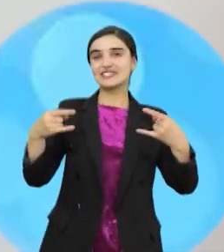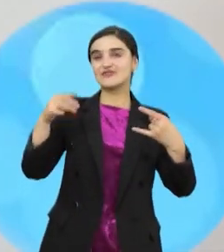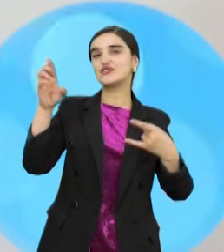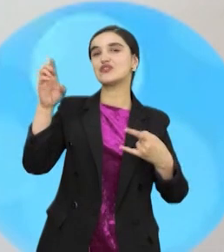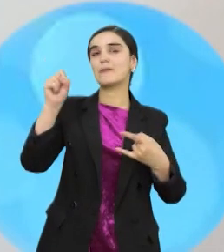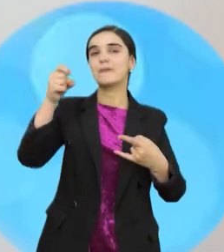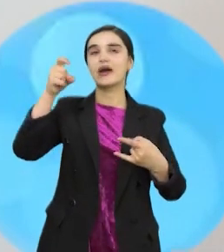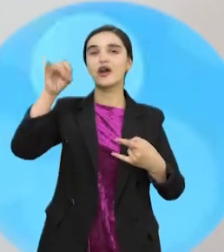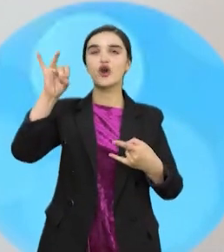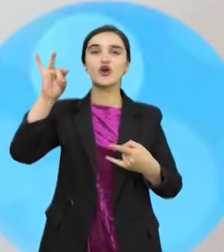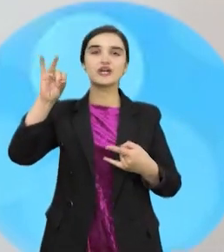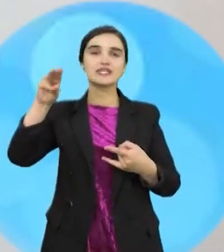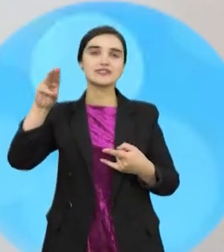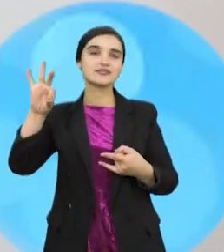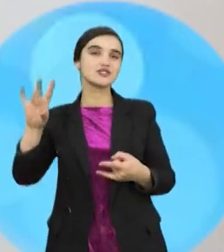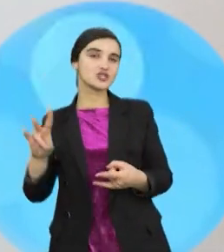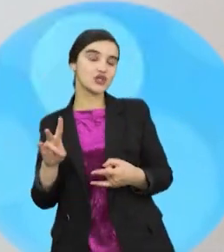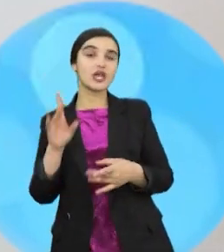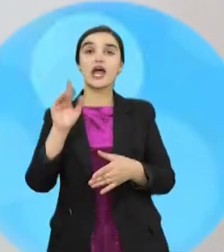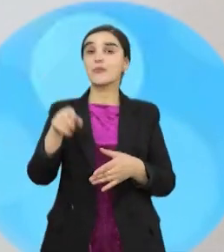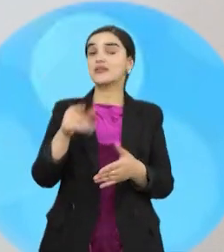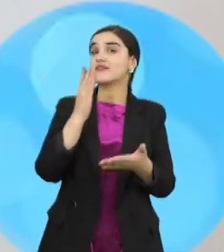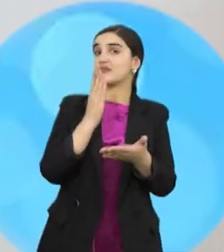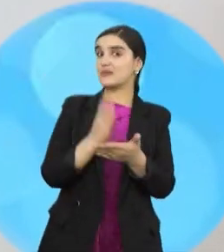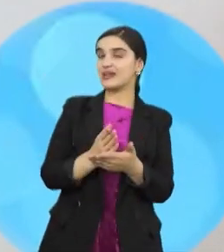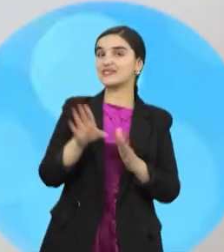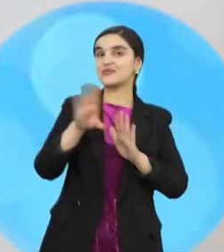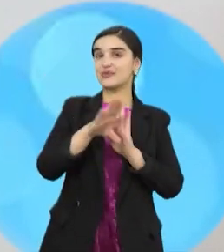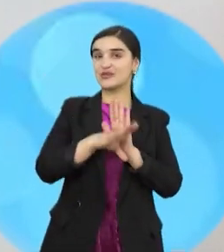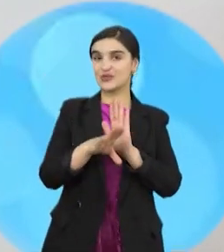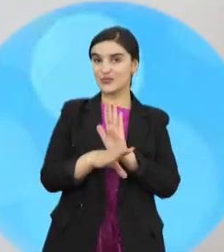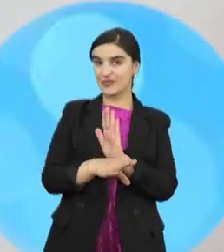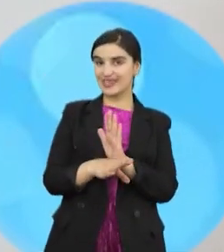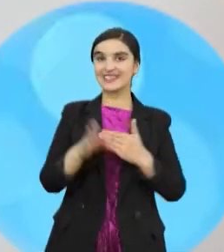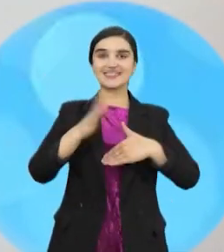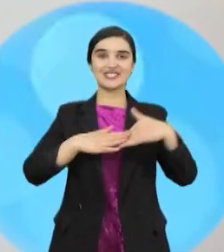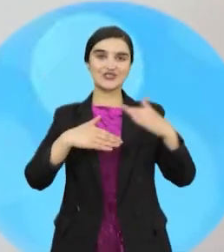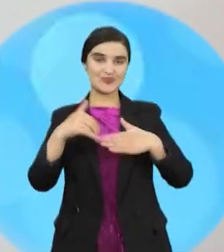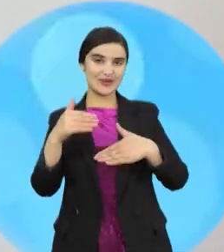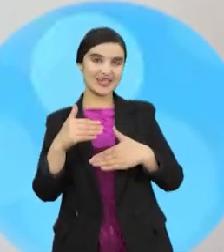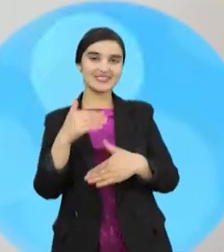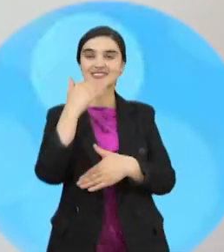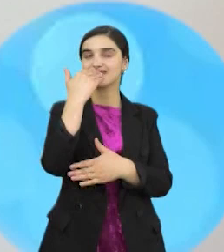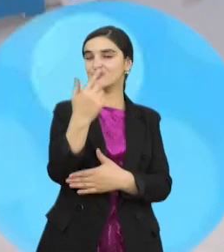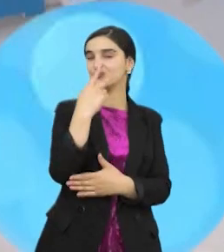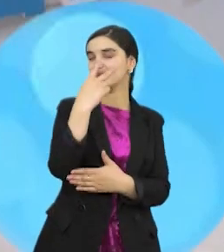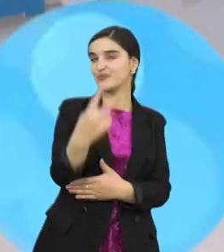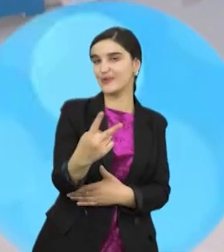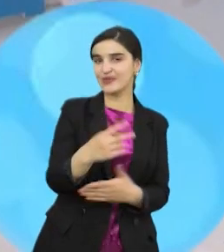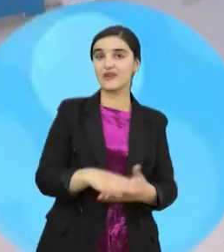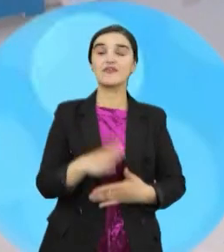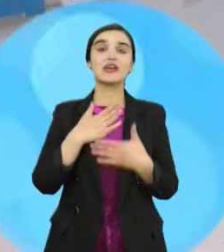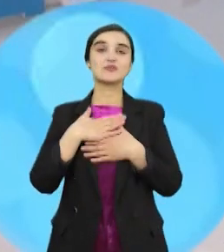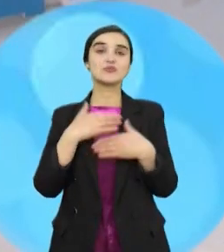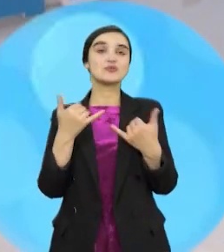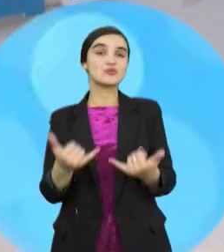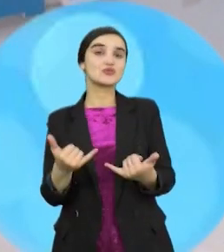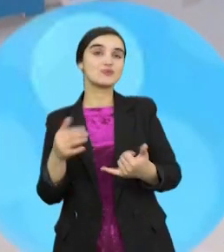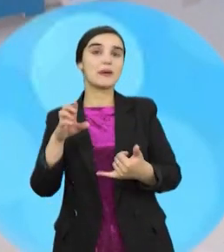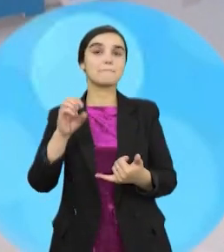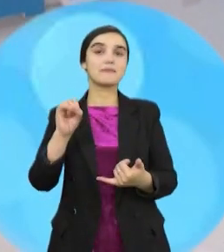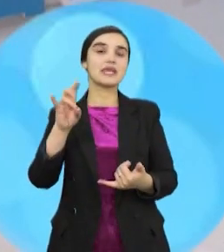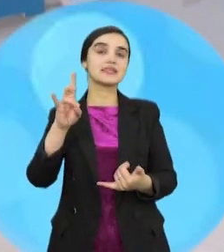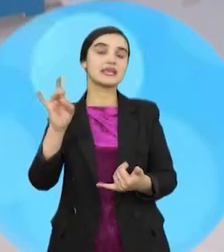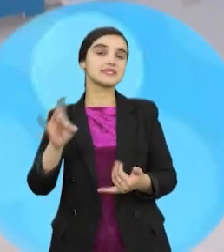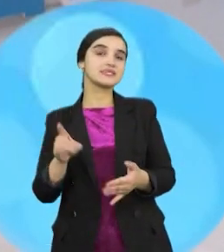برنامه تجربه. همین طور هم هست. برنامه نوبتی تجربه را تقدیمتان می‌سازیم. و امروز من بنظیر با